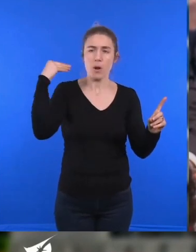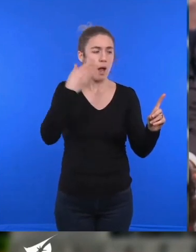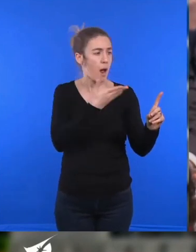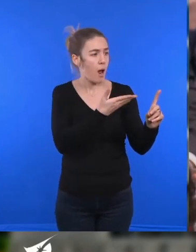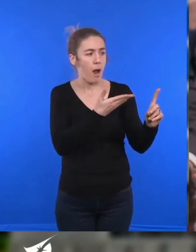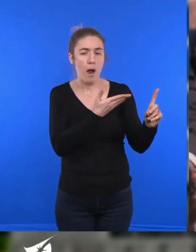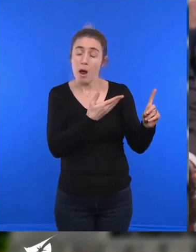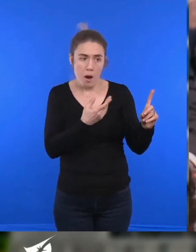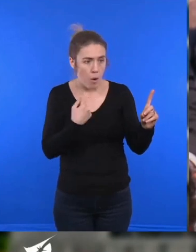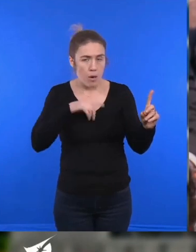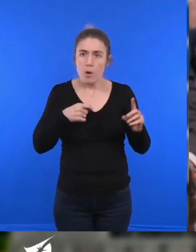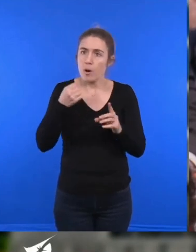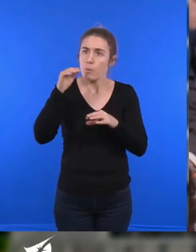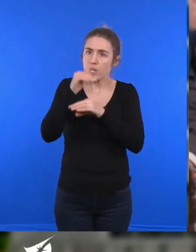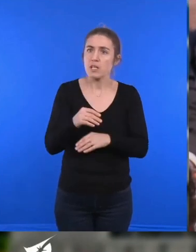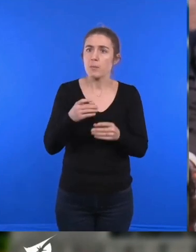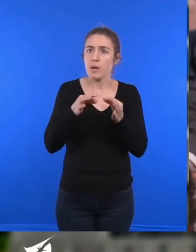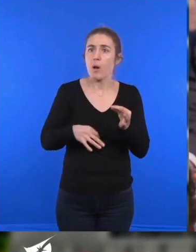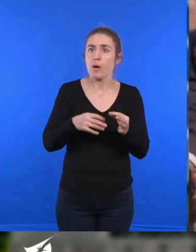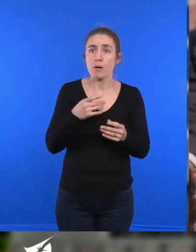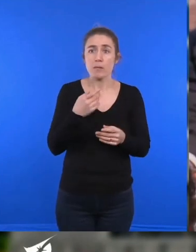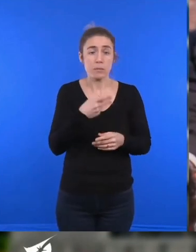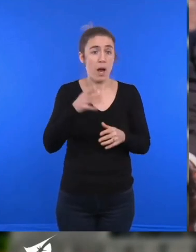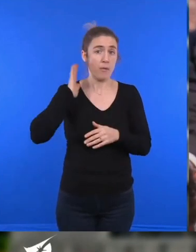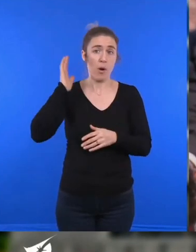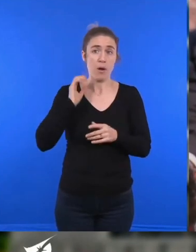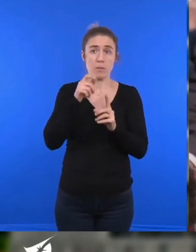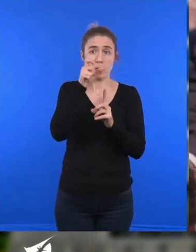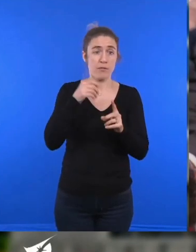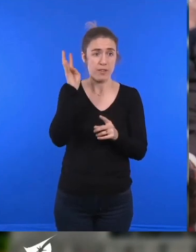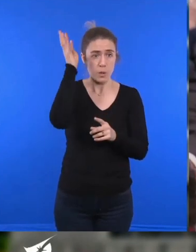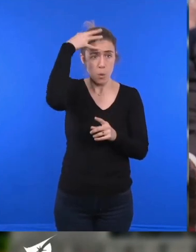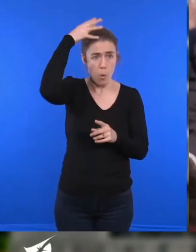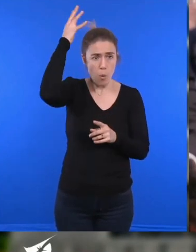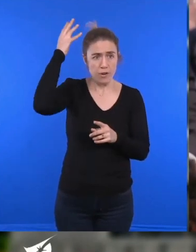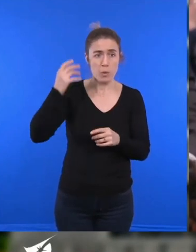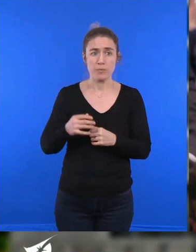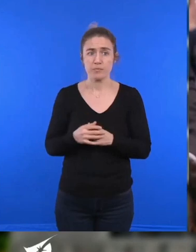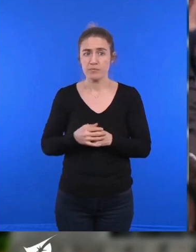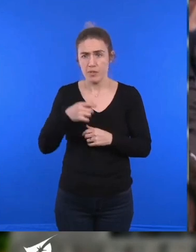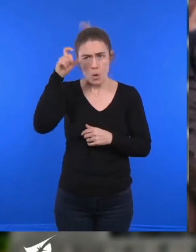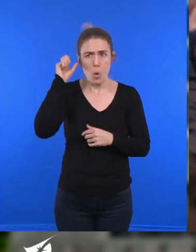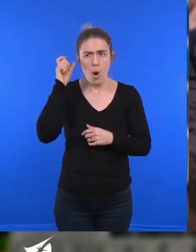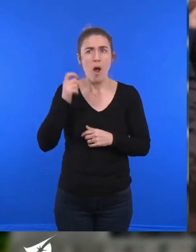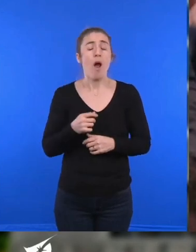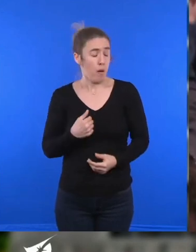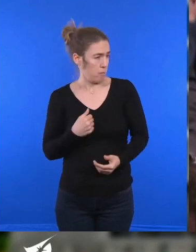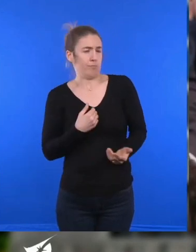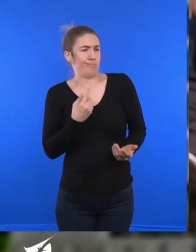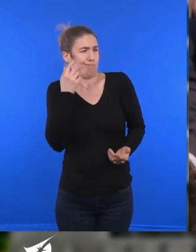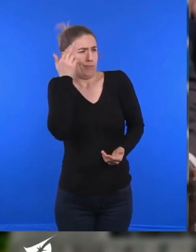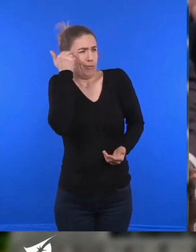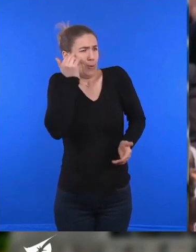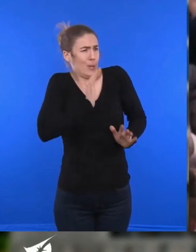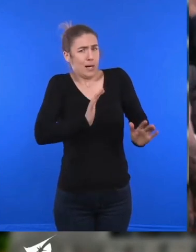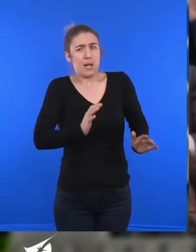le bilan de Guichard, de Fillon. Vous vous rendez compte où on en est? Ce monde est un petit peu fou tout de même. Quant à moi, il me vient à